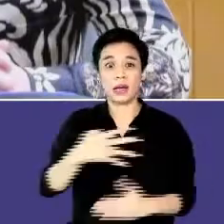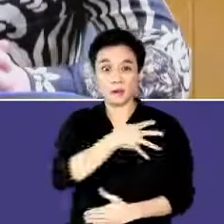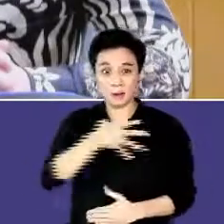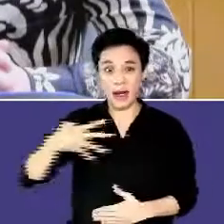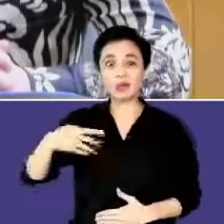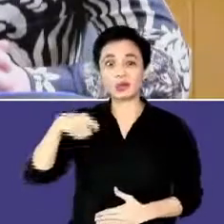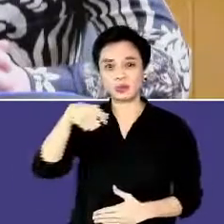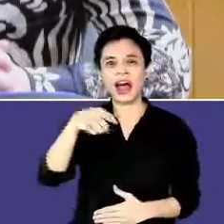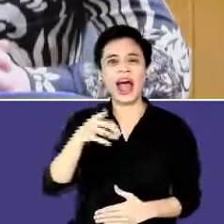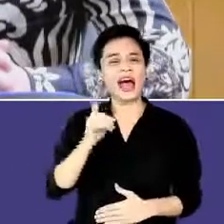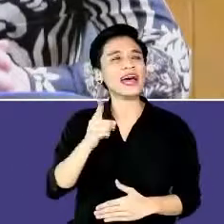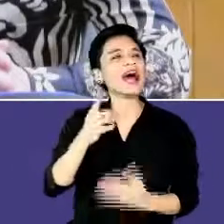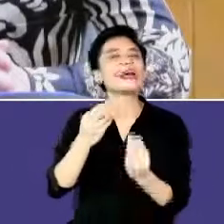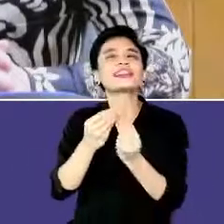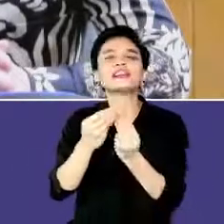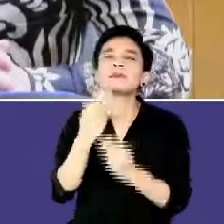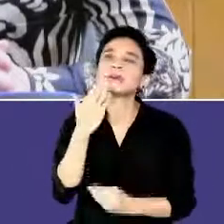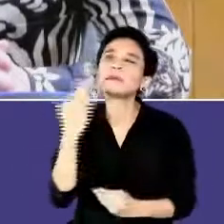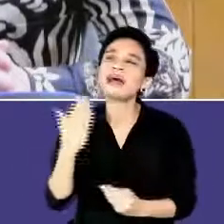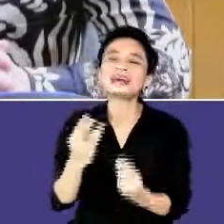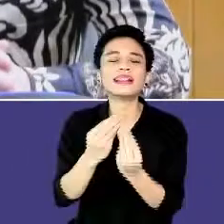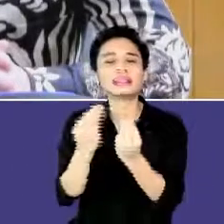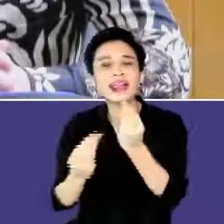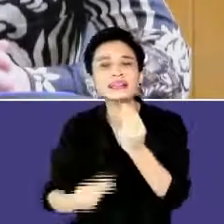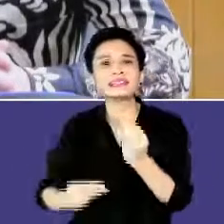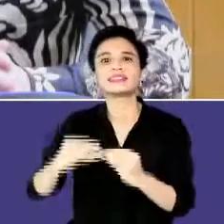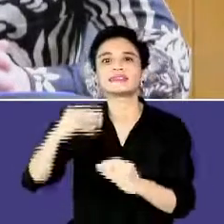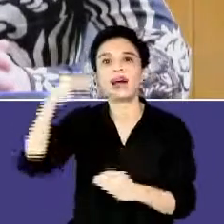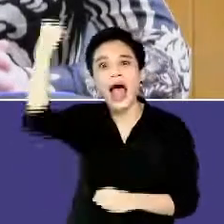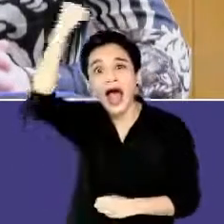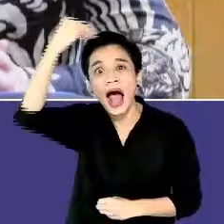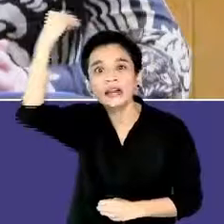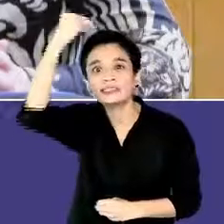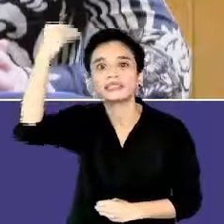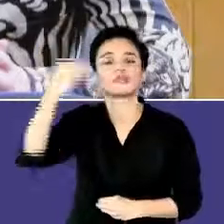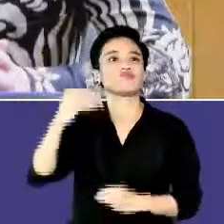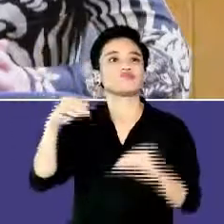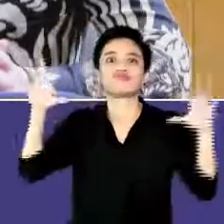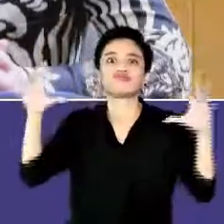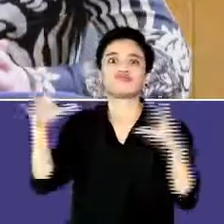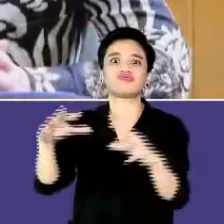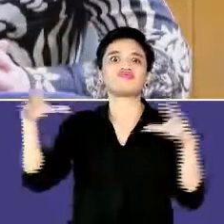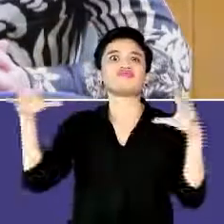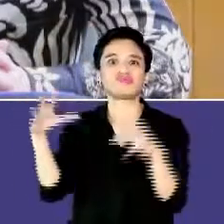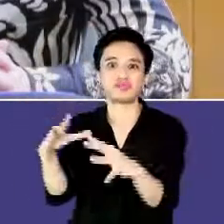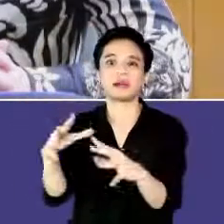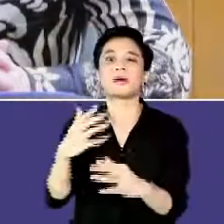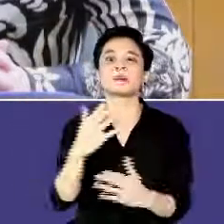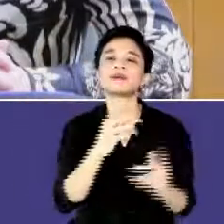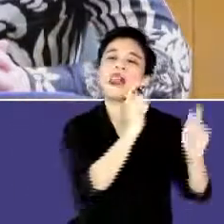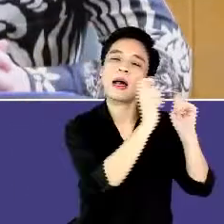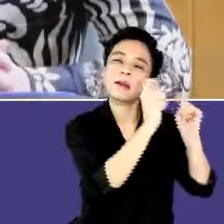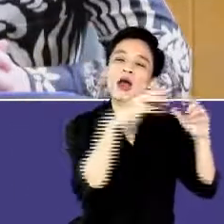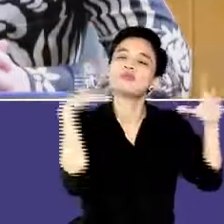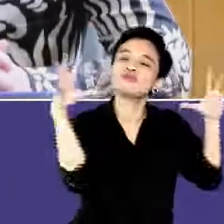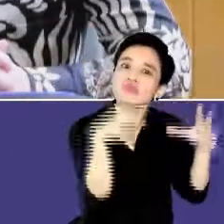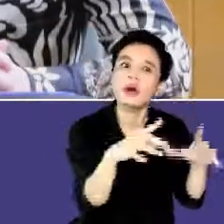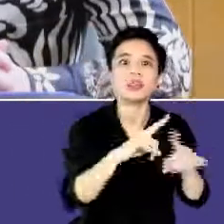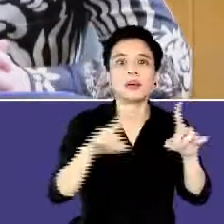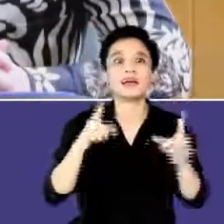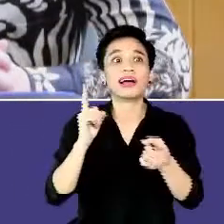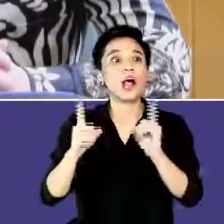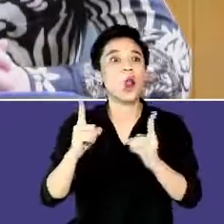Kalau hari raya haji punya tradisi yang bahkan mungkin lebih ramai dari lebaran ini antisipasinya akan seperti apa apa ada pembatasan